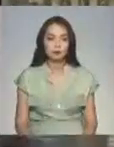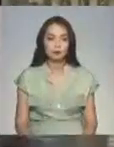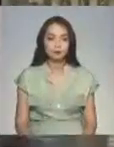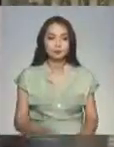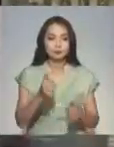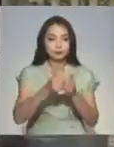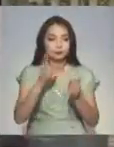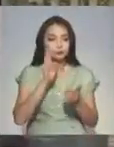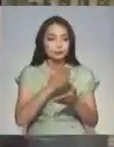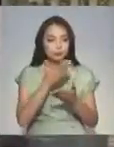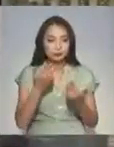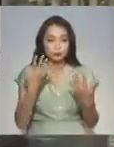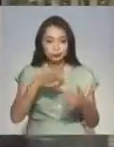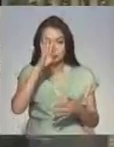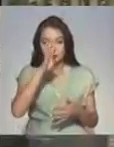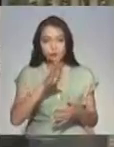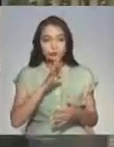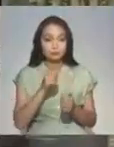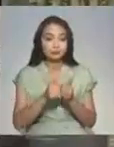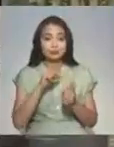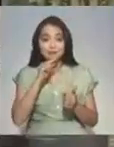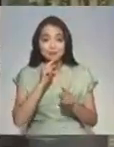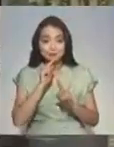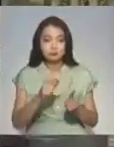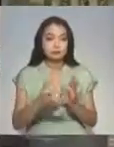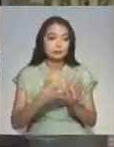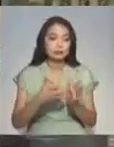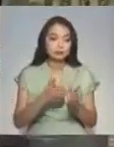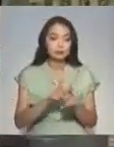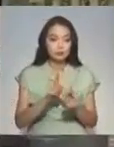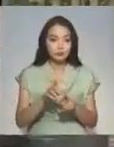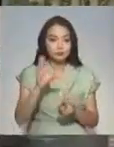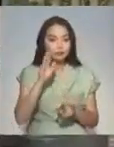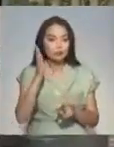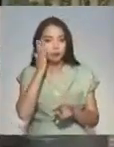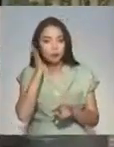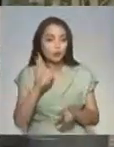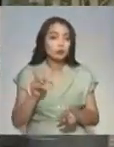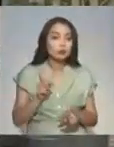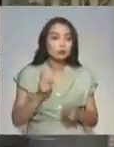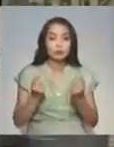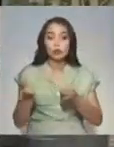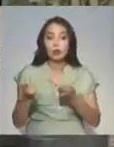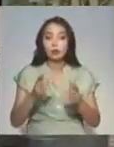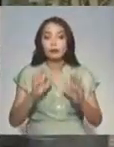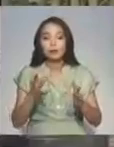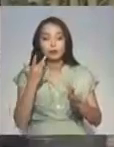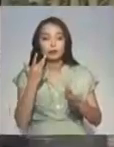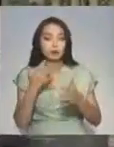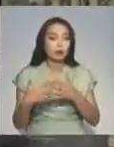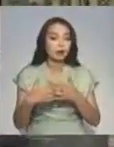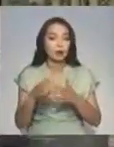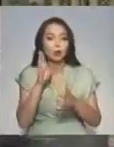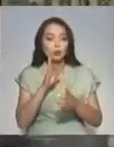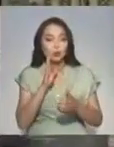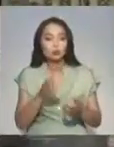Үнемі су жоқ, қазір 4 ай болды. Үнемдеп жұмсамасақ жетпейді. Ұйықтамай су тартатын көлікті күтеміз. Сосын таласып су құйып аламыз. Ішетін